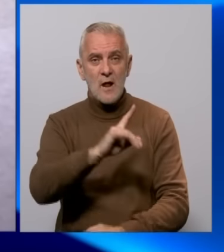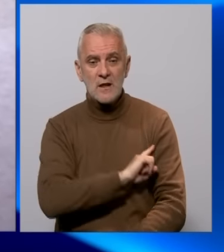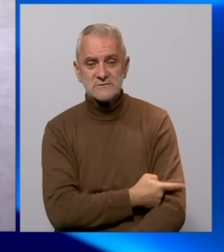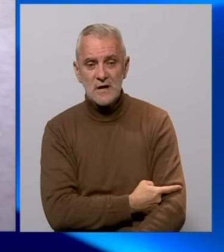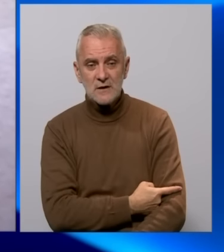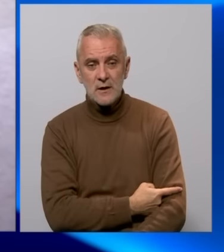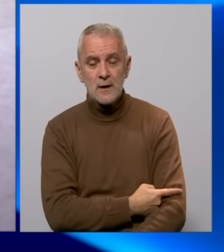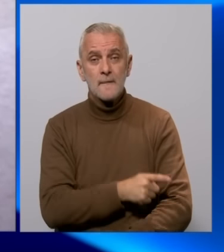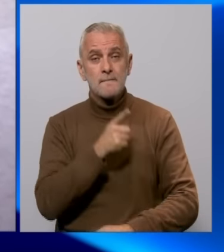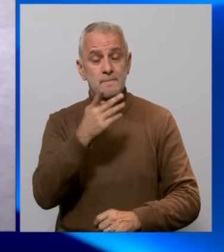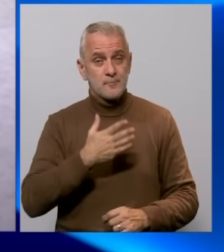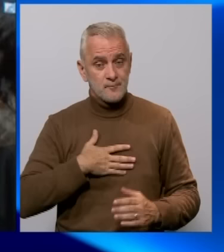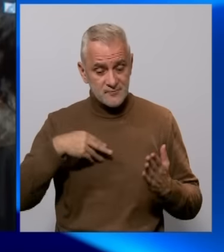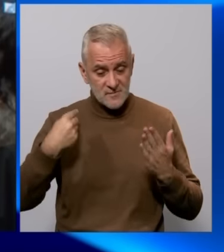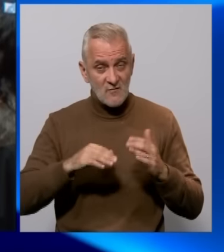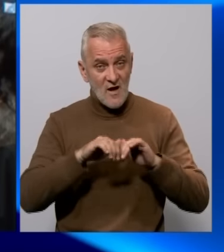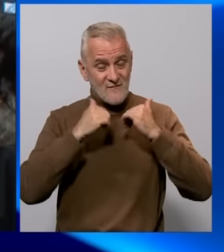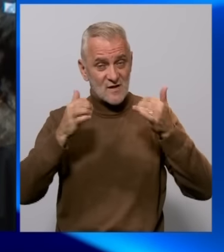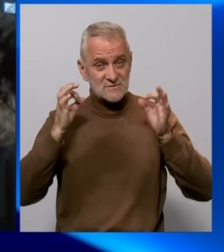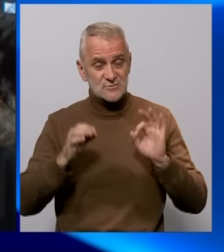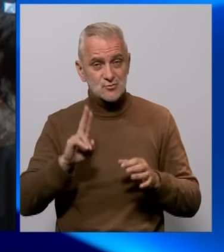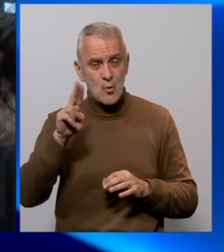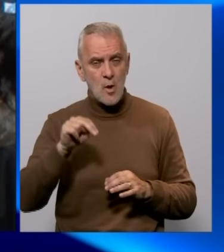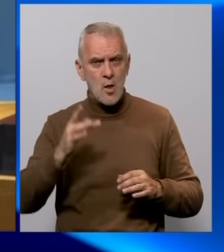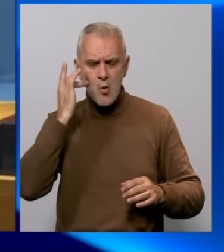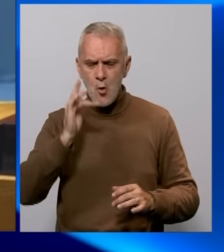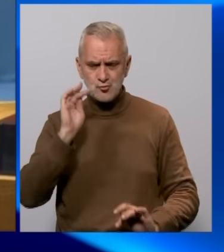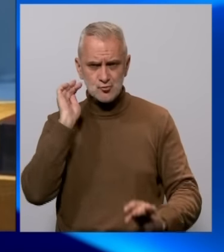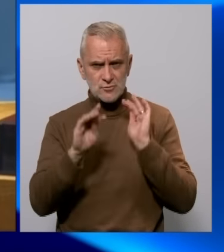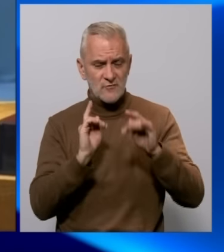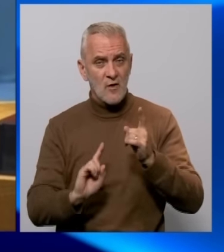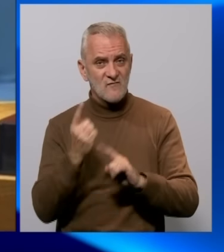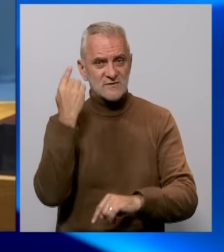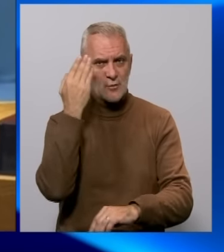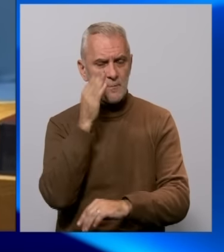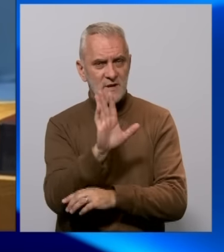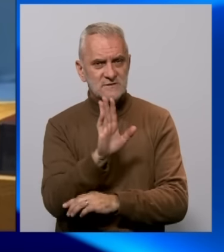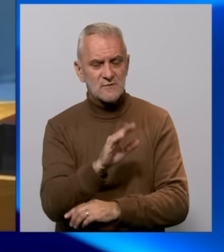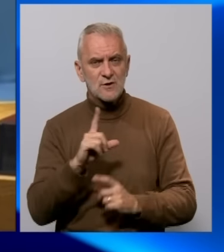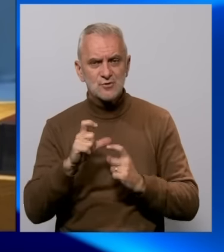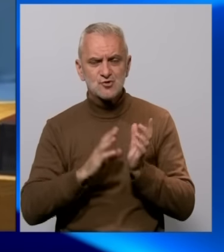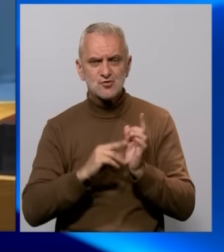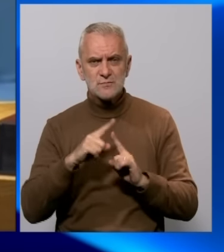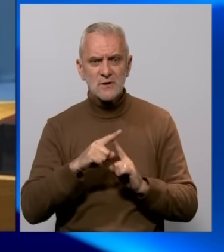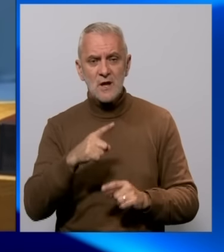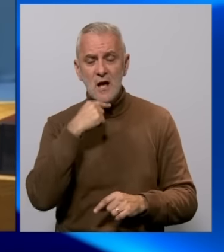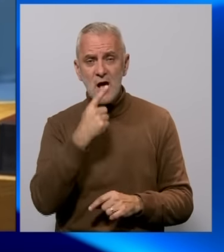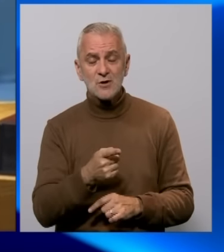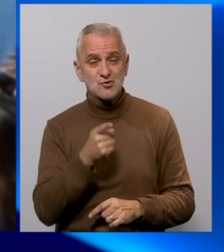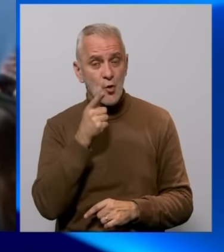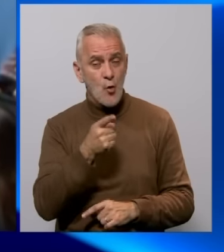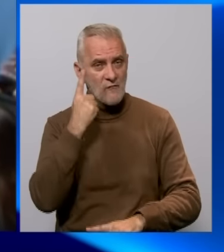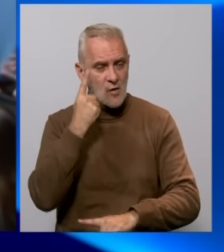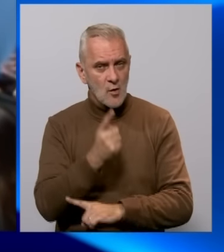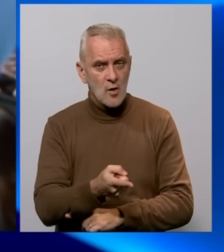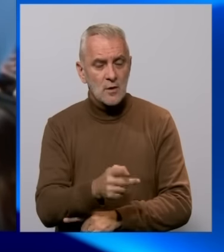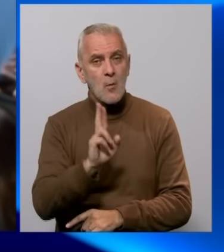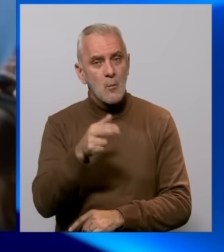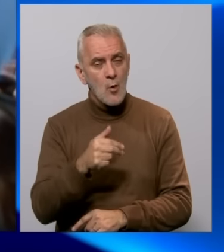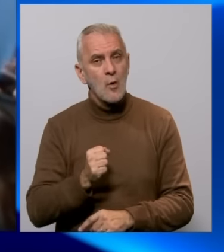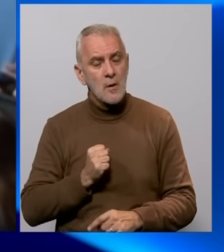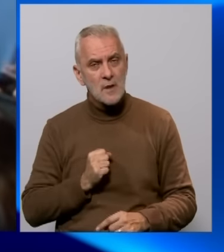To je ipak u svom izvještaju Vijeću sigurnosti UN-a oštro kritikovao visoki predstavnik Christian Schmidt, ističući da ovakve odluke mogu